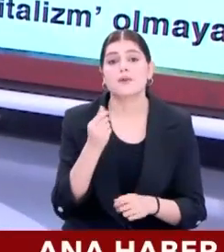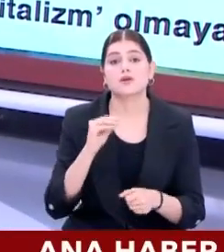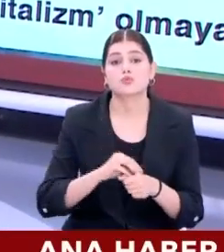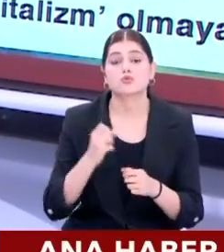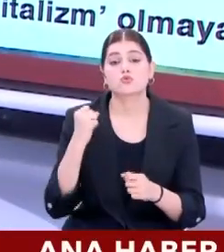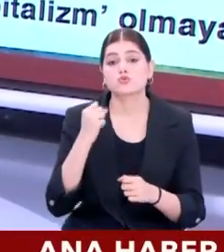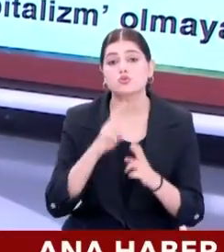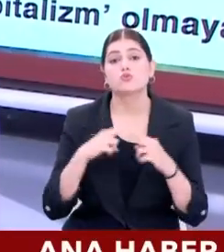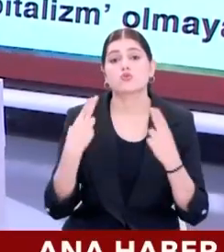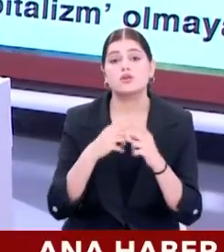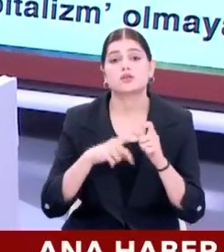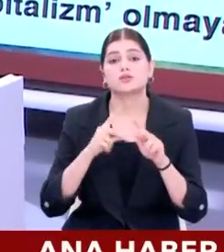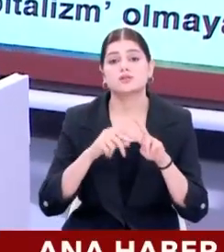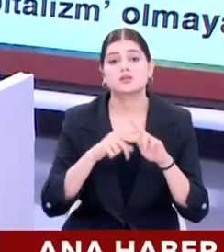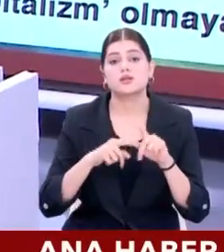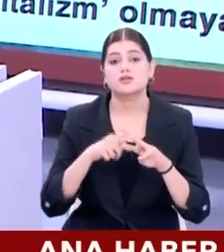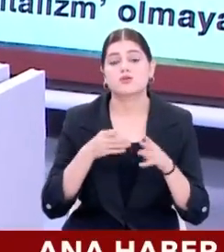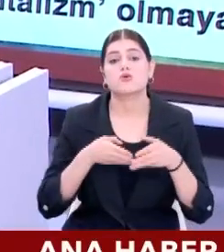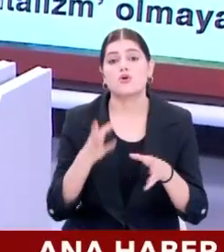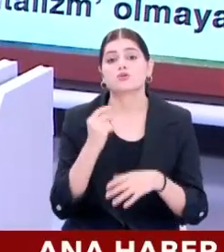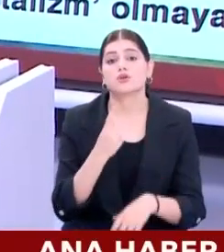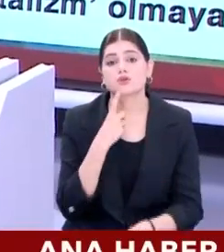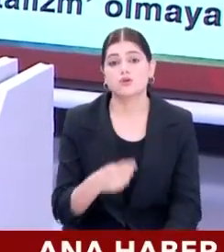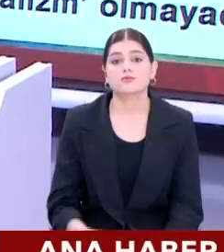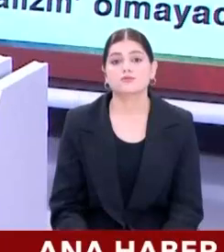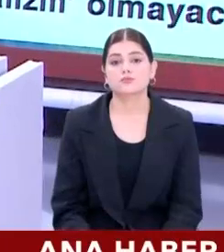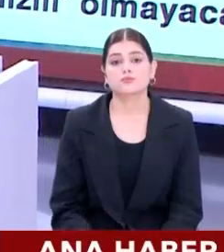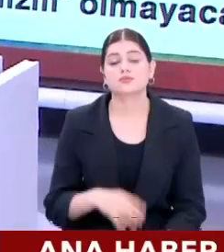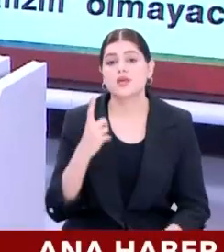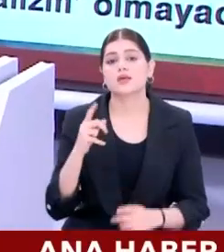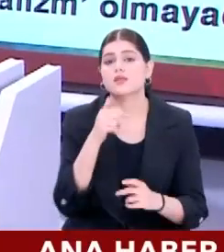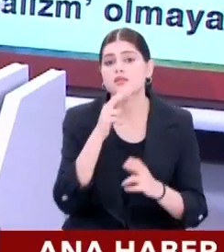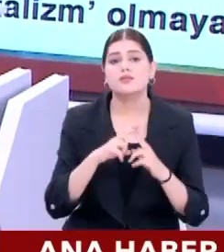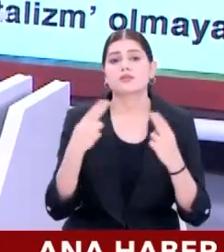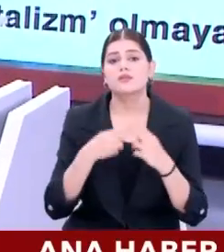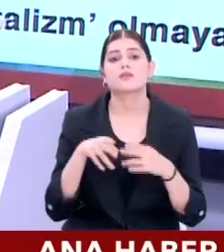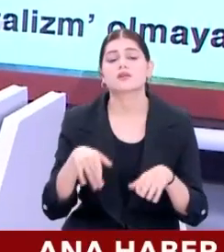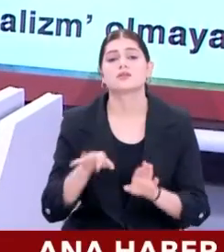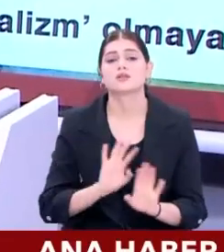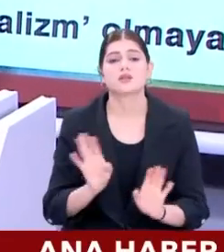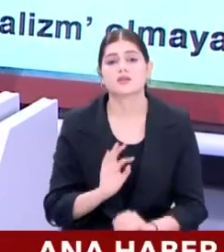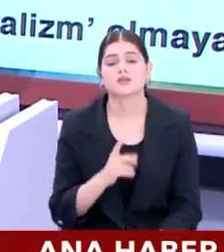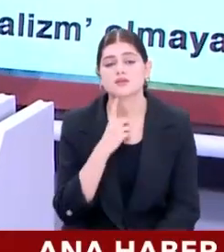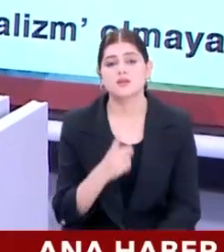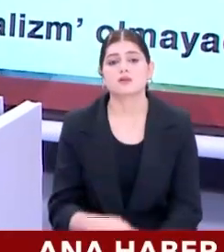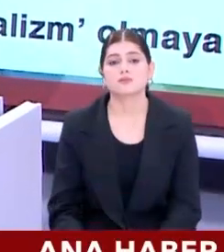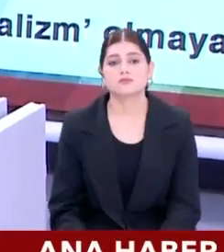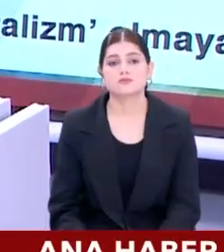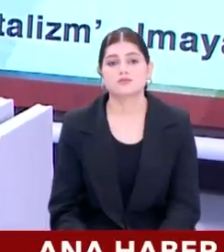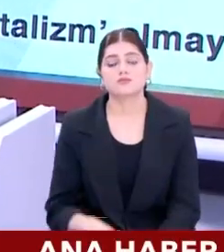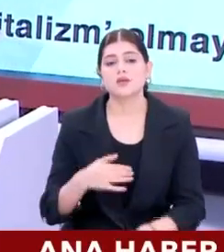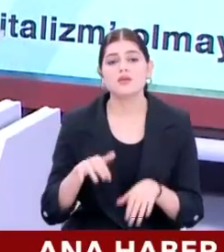dünya siyasetine yön vermeye çalışacaklar bu tür eylemler var tek dünya Devleti kopyası komplosu falan Artık bunlar komple olmaktan çıktı